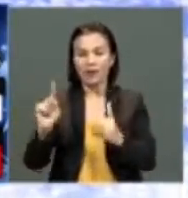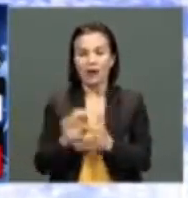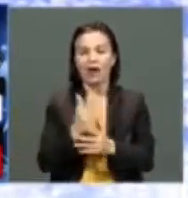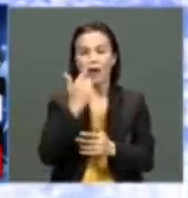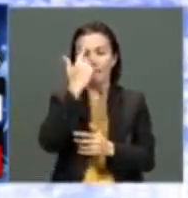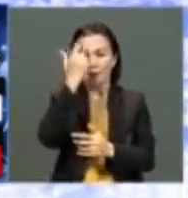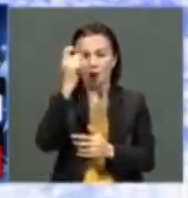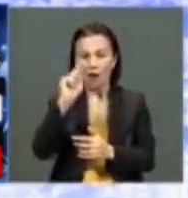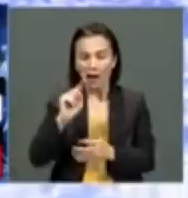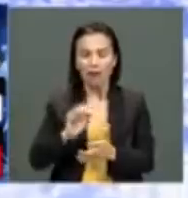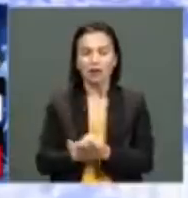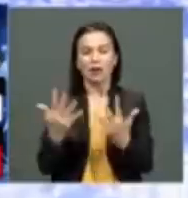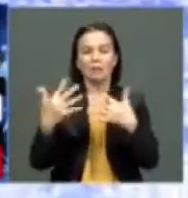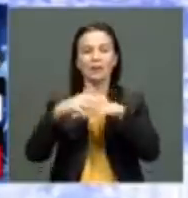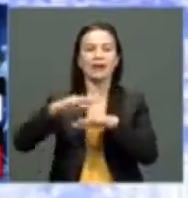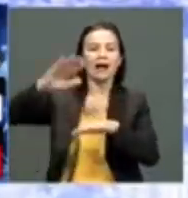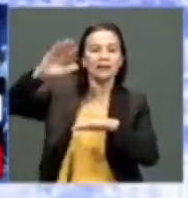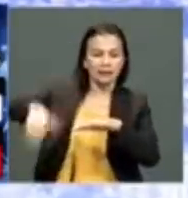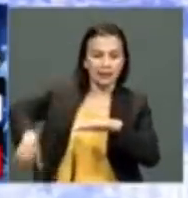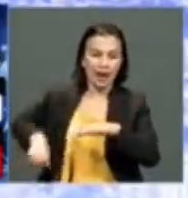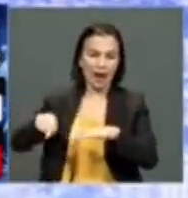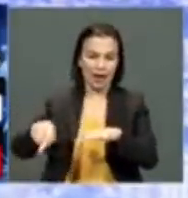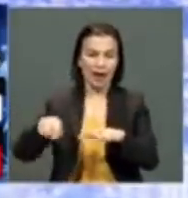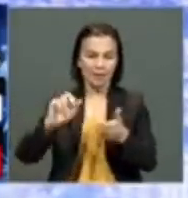คนขาดหายไปนะครับซึ่งเป็นการประสานงานล่าช้าในกลุ่มนี้8คนก็เลยทำให้เกิดกรณีนี้ขึ้นเมื่อเช้านี้ก็มีการพูดคุยกันนะครับว่า